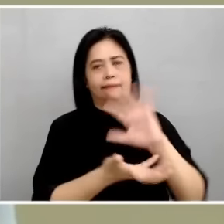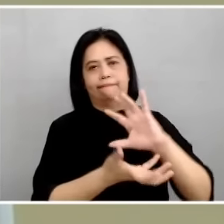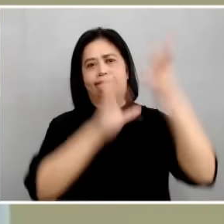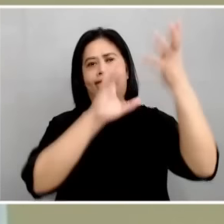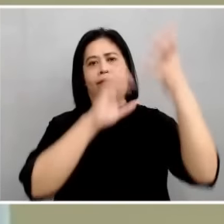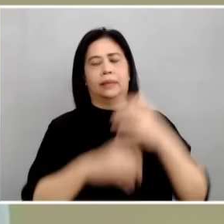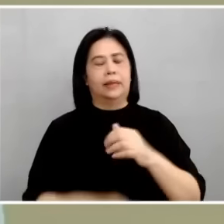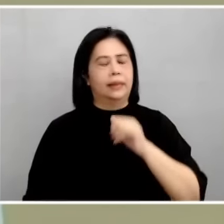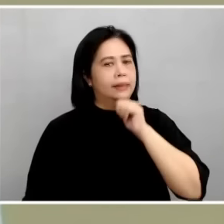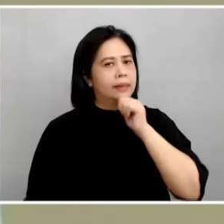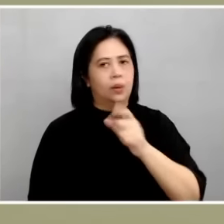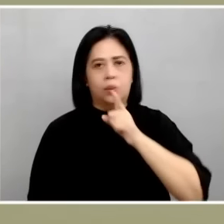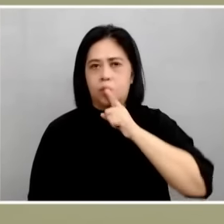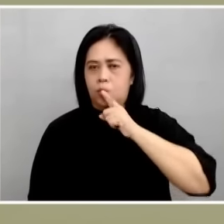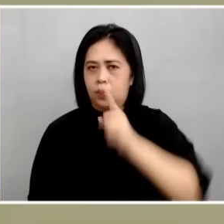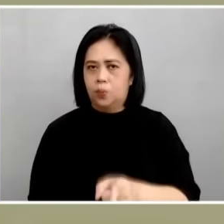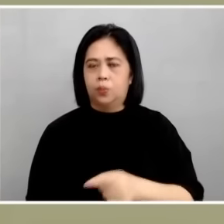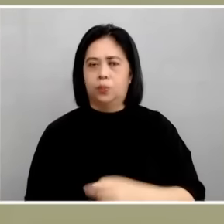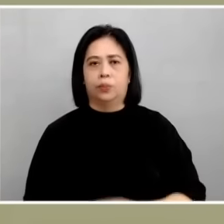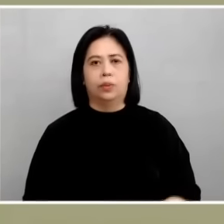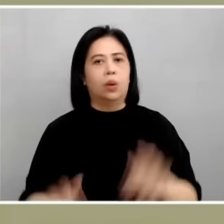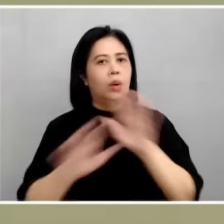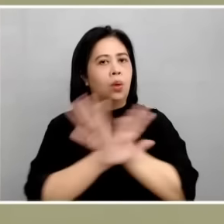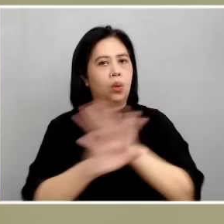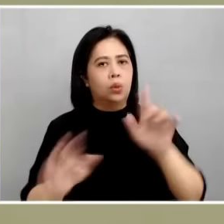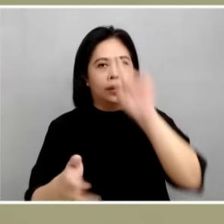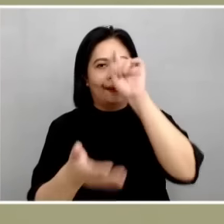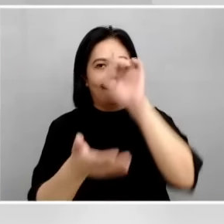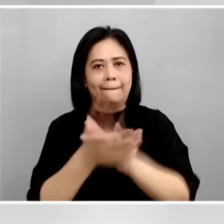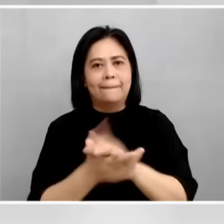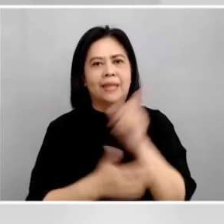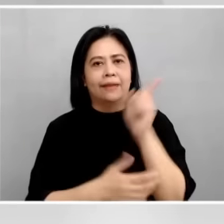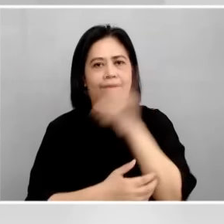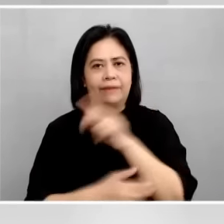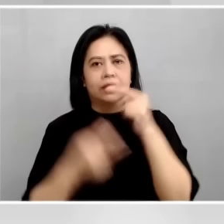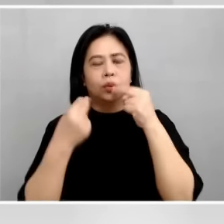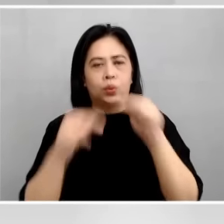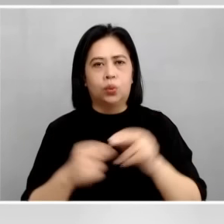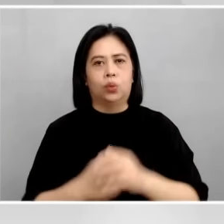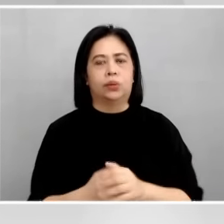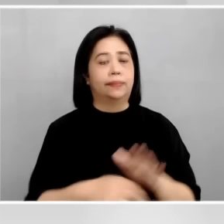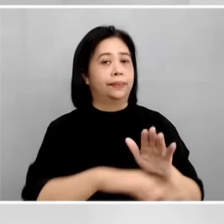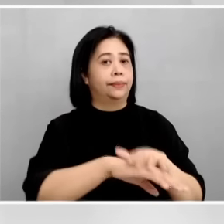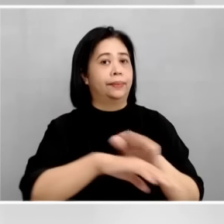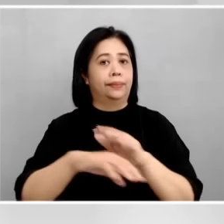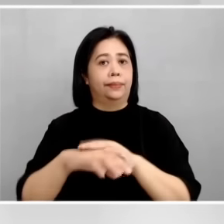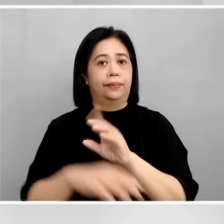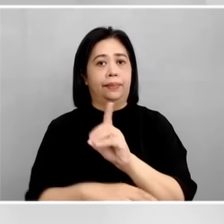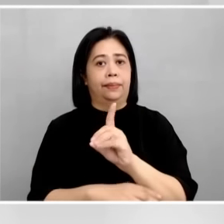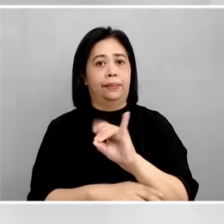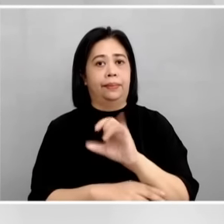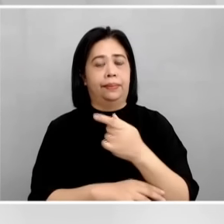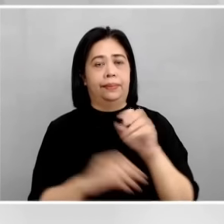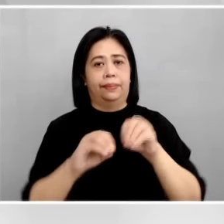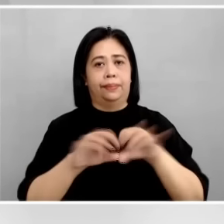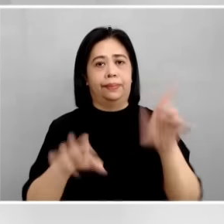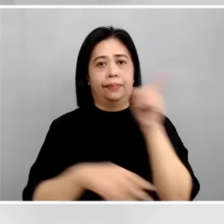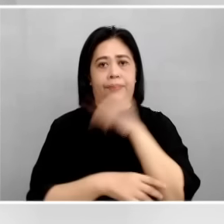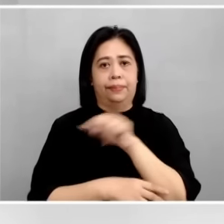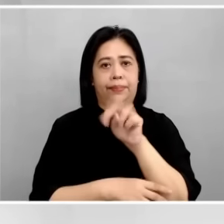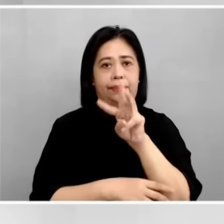hong katotohanan yun. Huwag tayong maniwala sa fake news. Nagbabala din ang DILG sa pagkalat ng fake